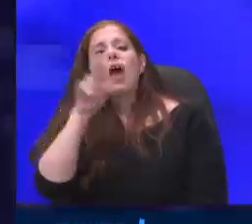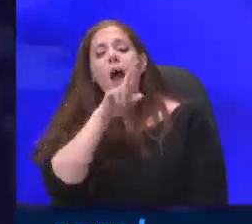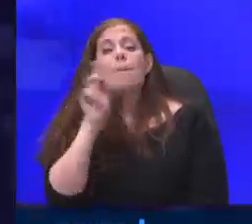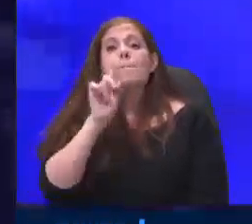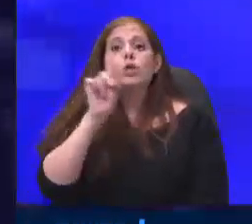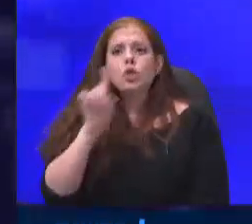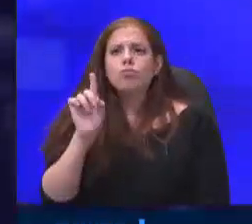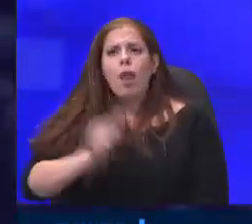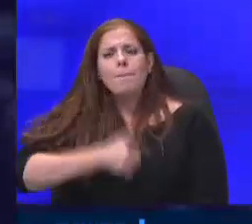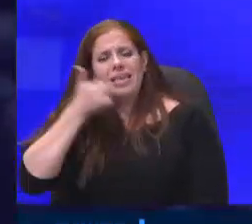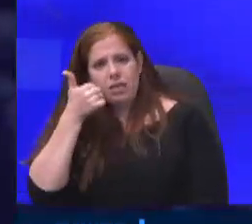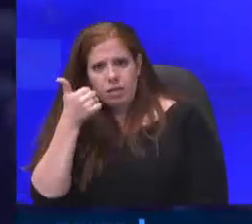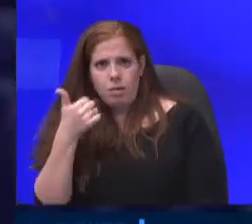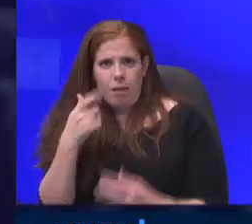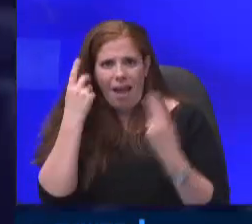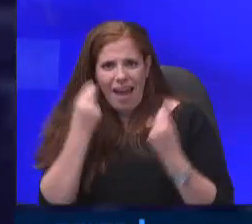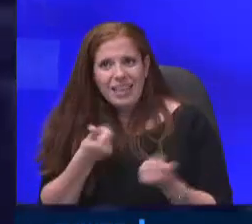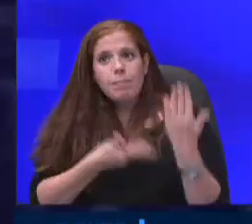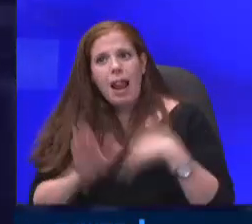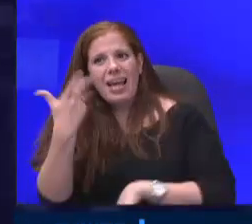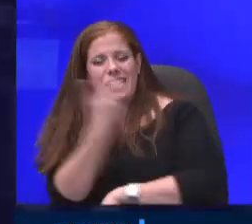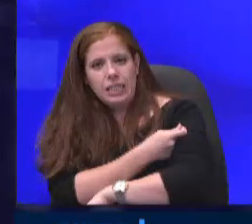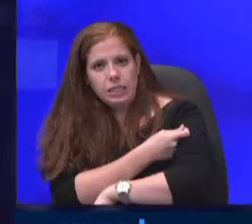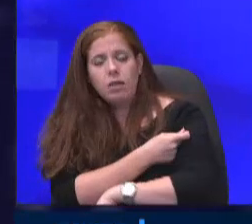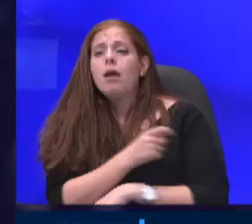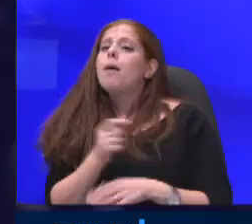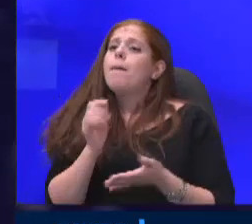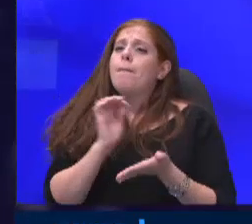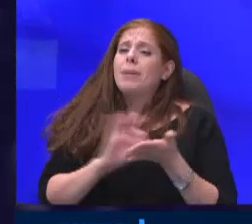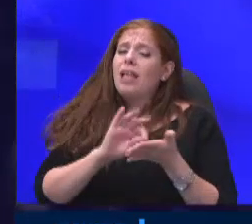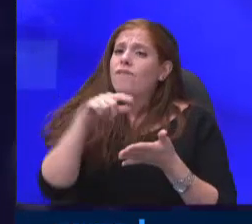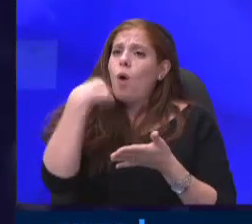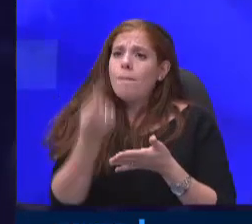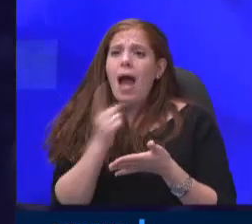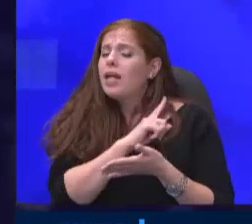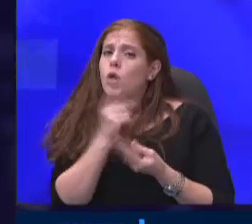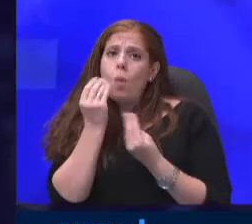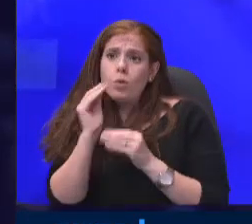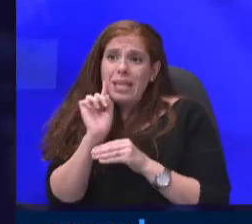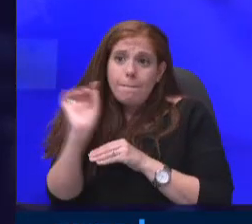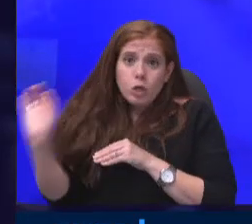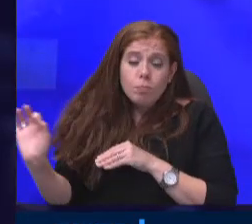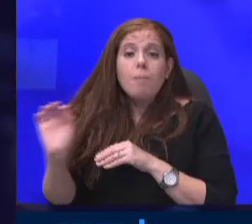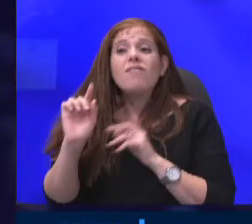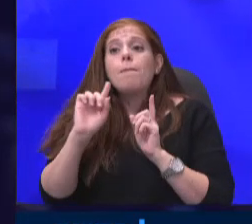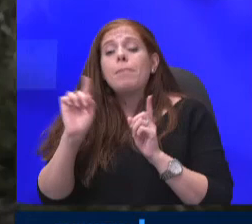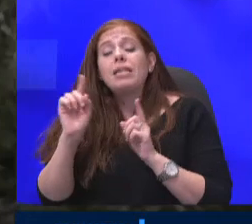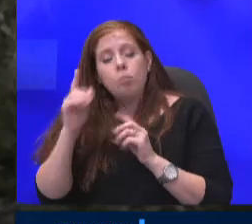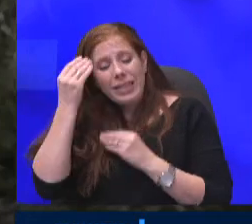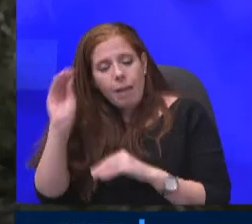להתחסן. במכתב כתב, אינני להודיע על דעתם ובשמם כי מי שיש באפשרותו להתחסן, נכון לעשות